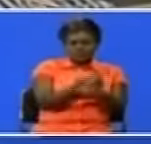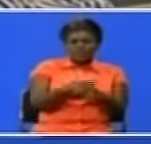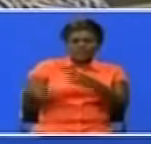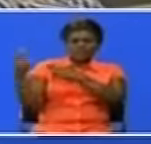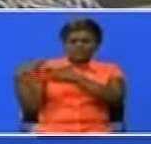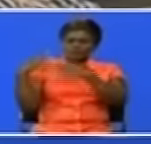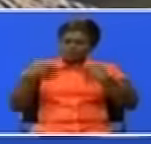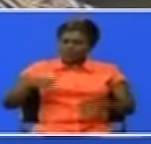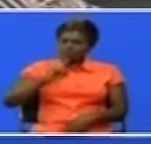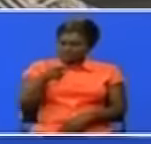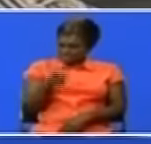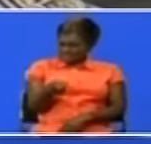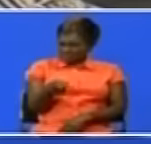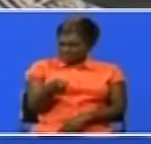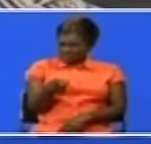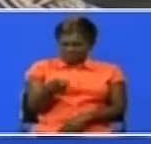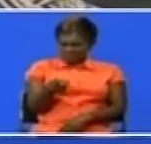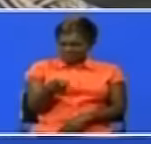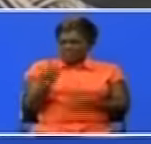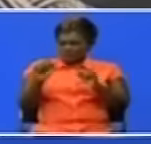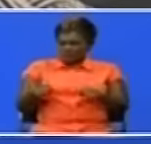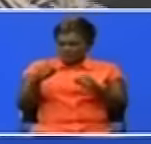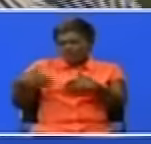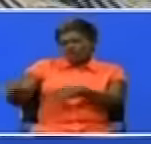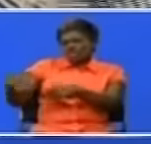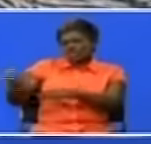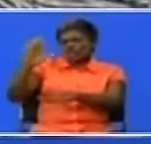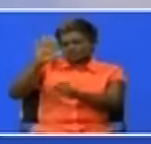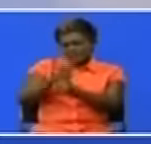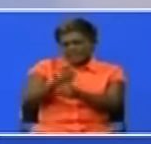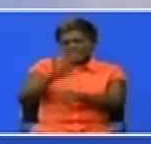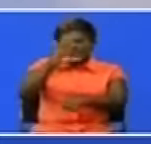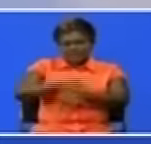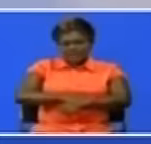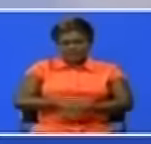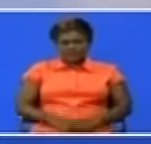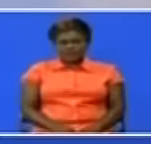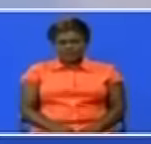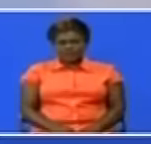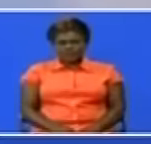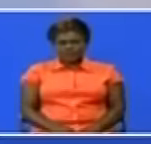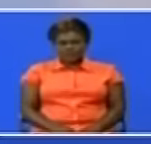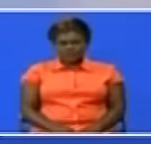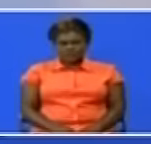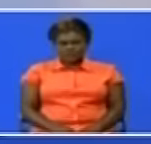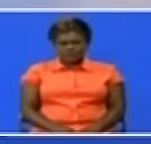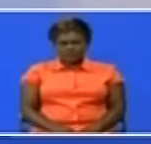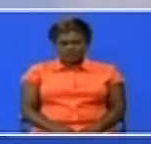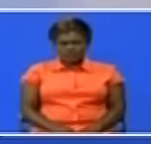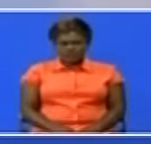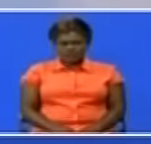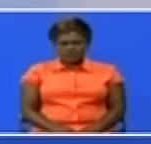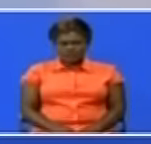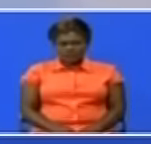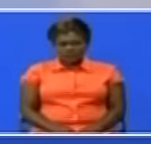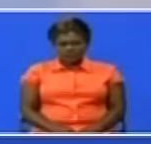Washikadau wanaonya kuwa hatua hiyo huenda ikaleta hasara kuu iwapo itachukuliwa kwa upesi. Implemented with speed, with haste and